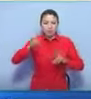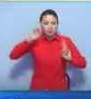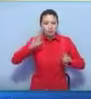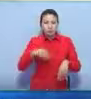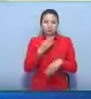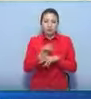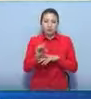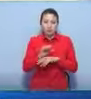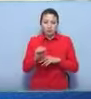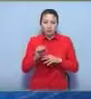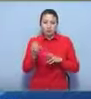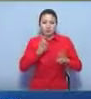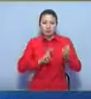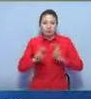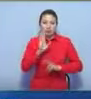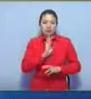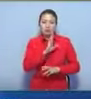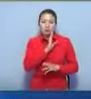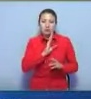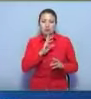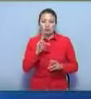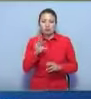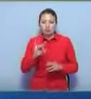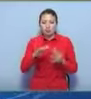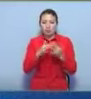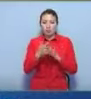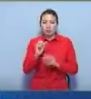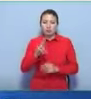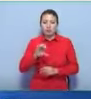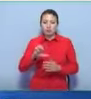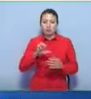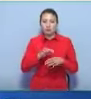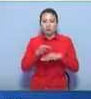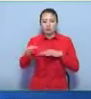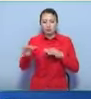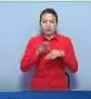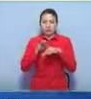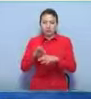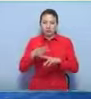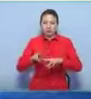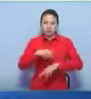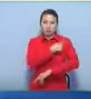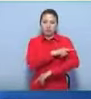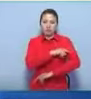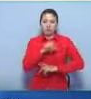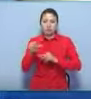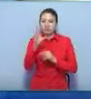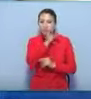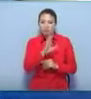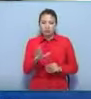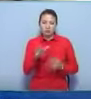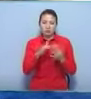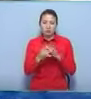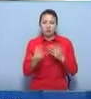көлік жүргізушісі адасып жүрген кеншекті Қазығұрт аудандағы Ақтас елді мекеніне жеткізеді. Ауруханаға жете алмаған кенжегүлді